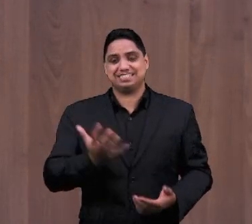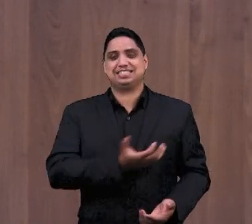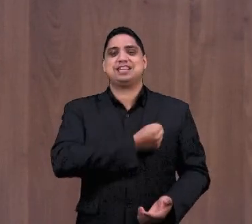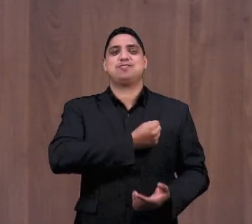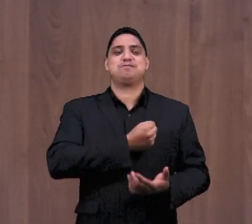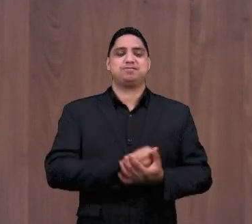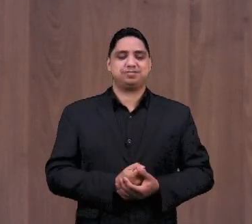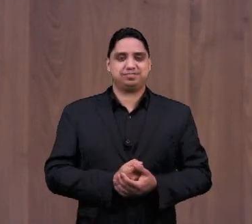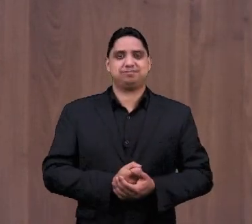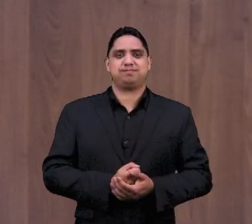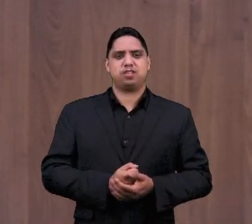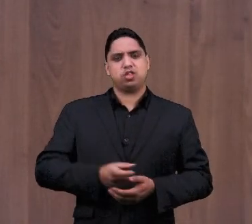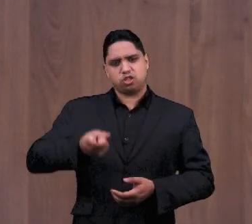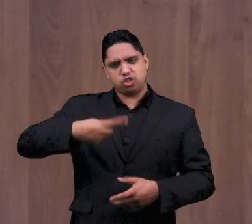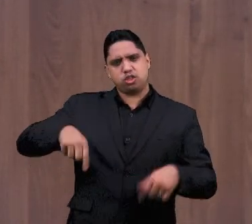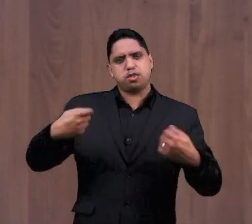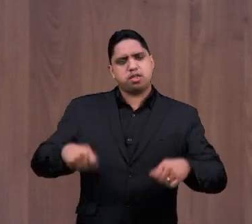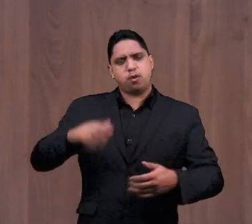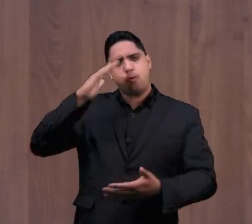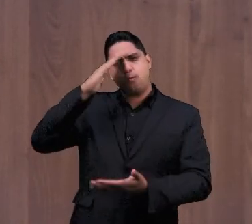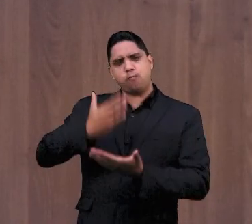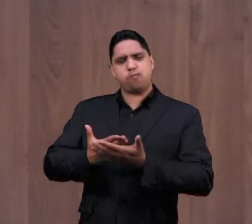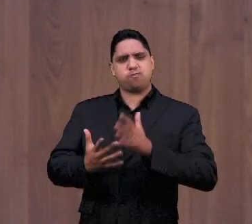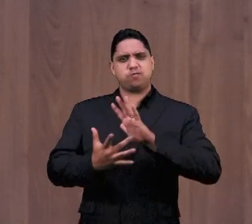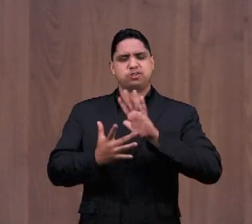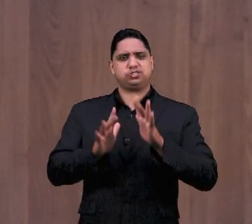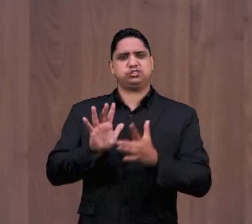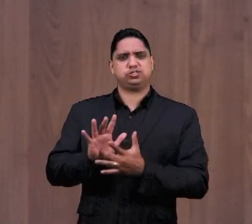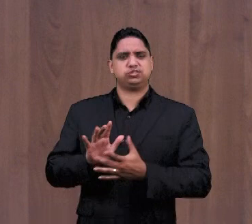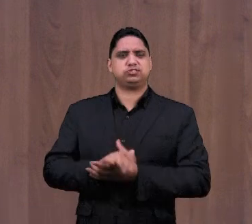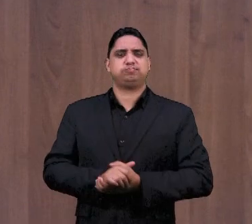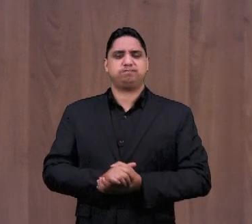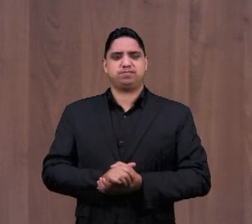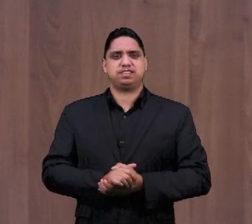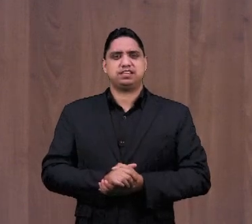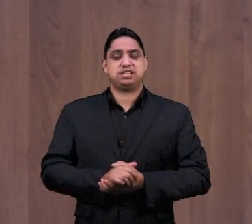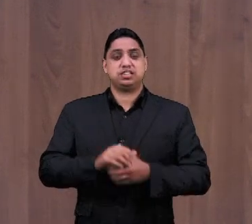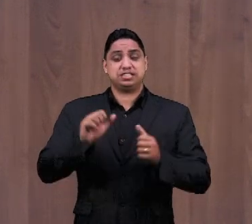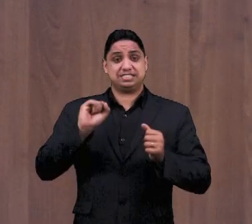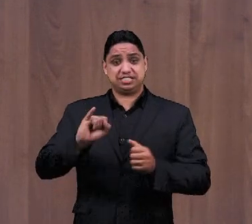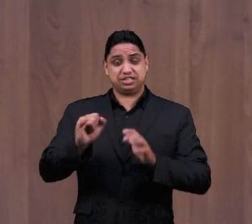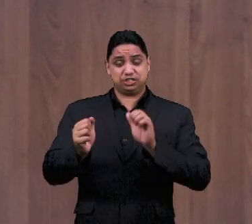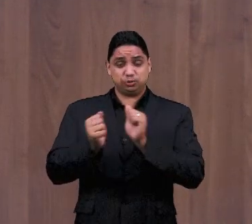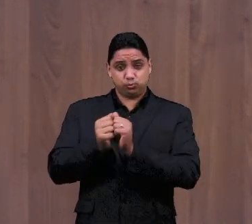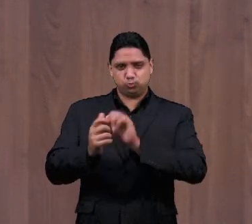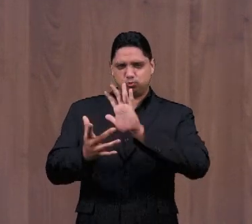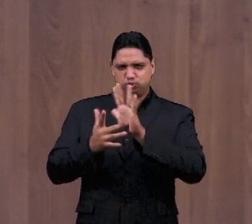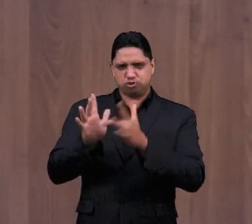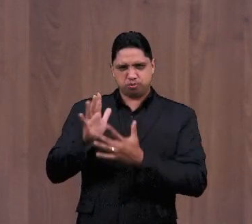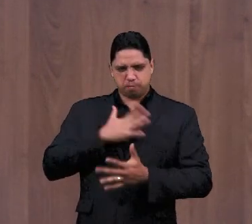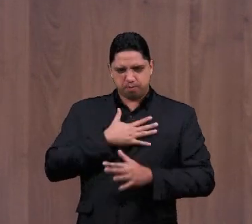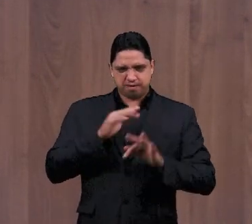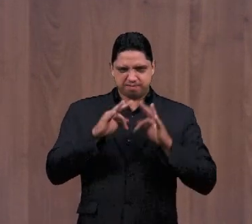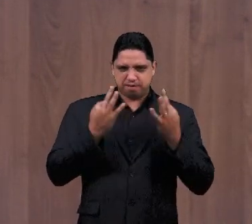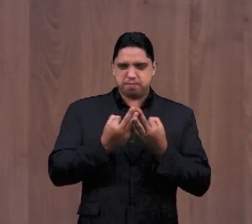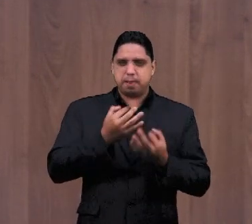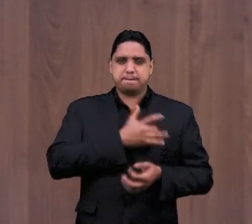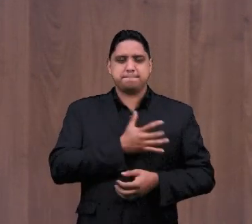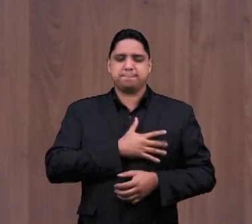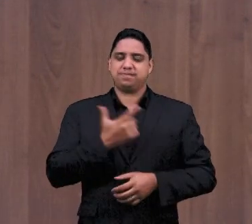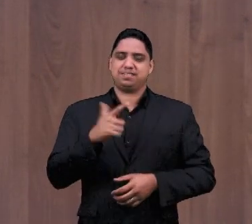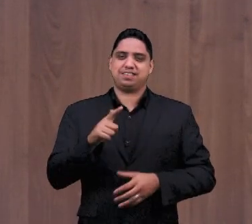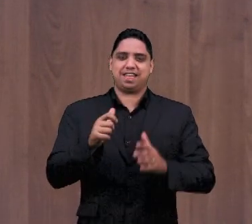le salut. Nous allons nous confier en Jésus. Avec Jésus dans notre maison, il n'y a rien à